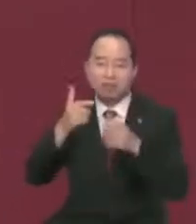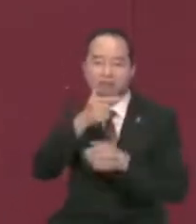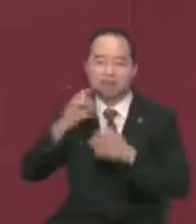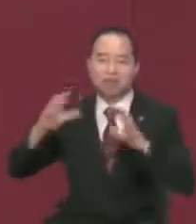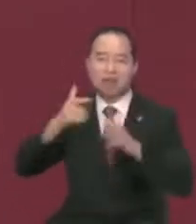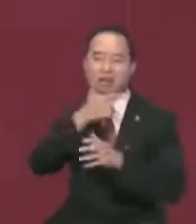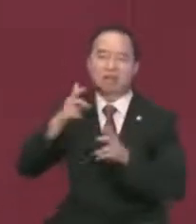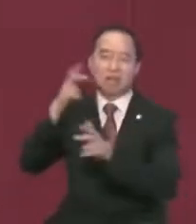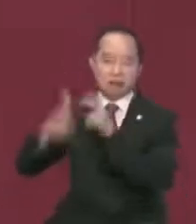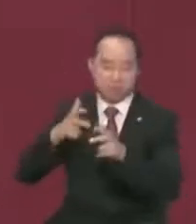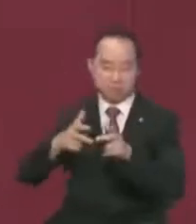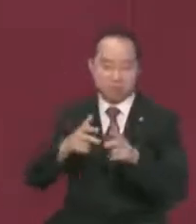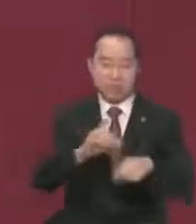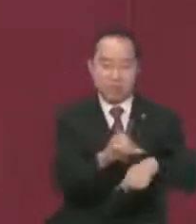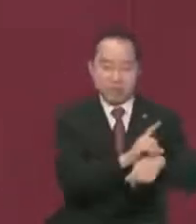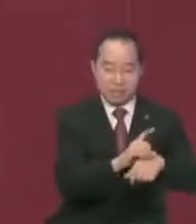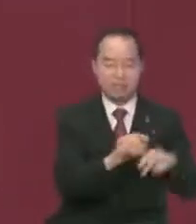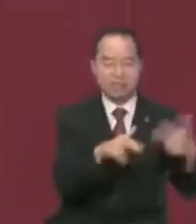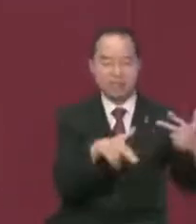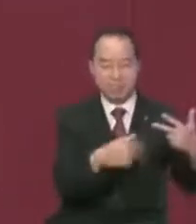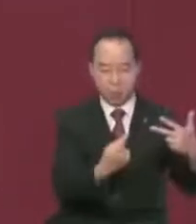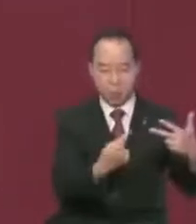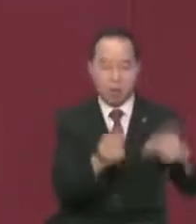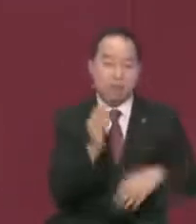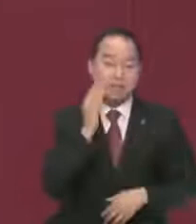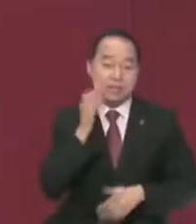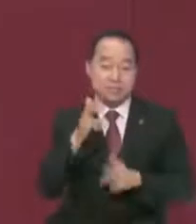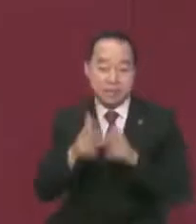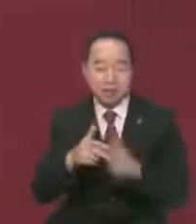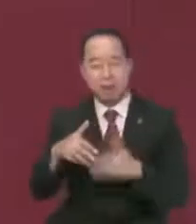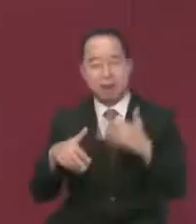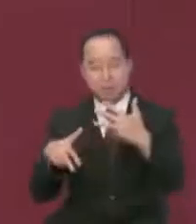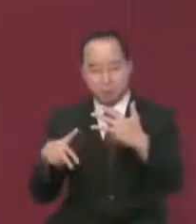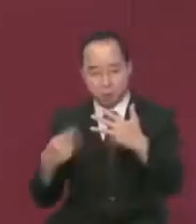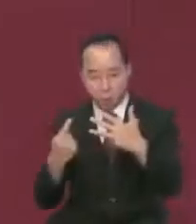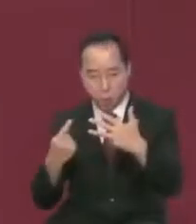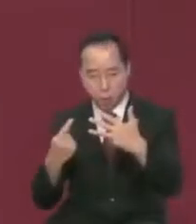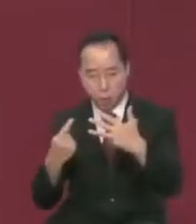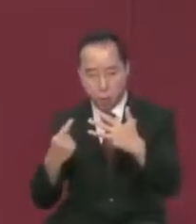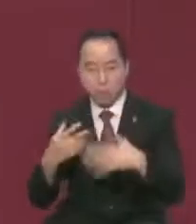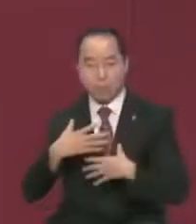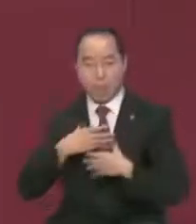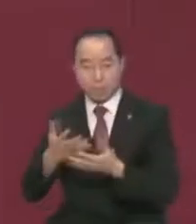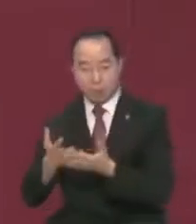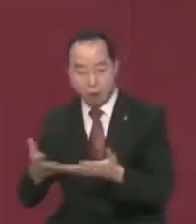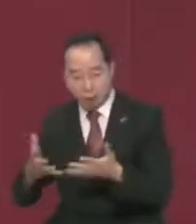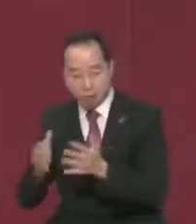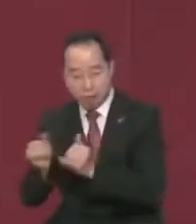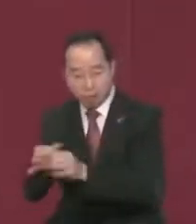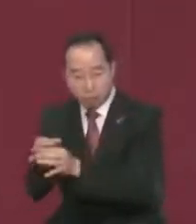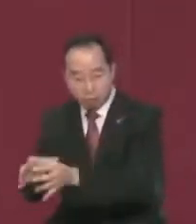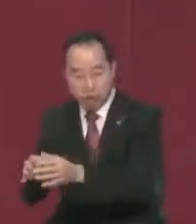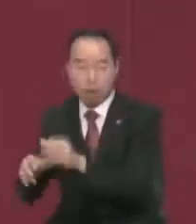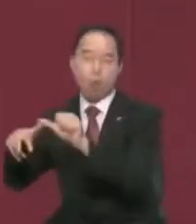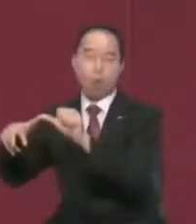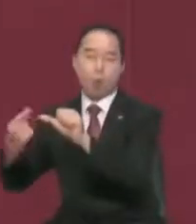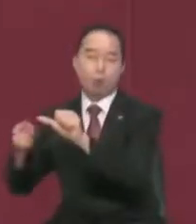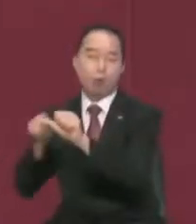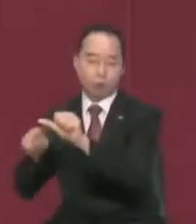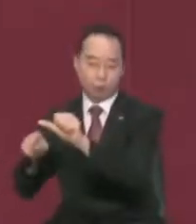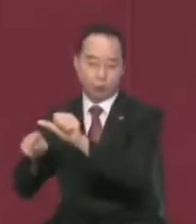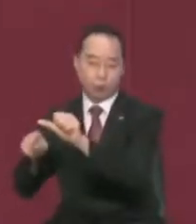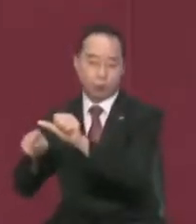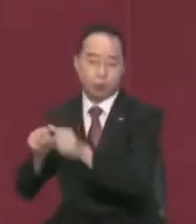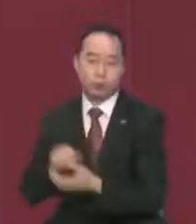디지털 뉴딜 7조 9천억 원, 그린 뉴딜 8조 원, 안전망 강화와 사람 투자 5조 4천억